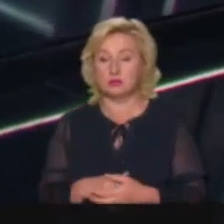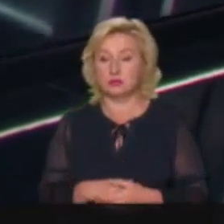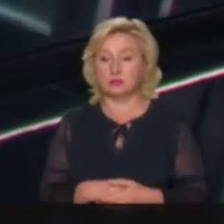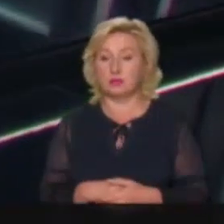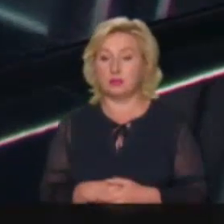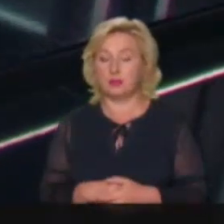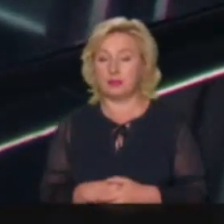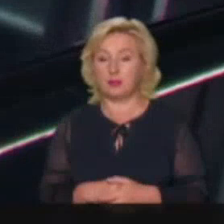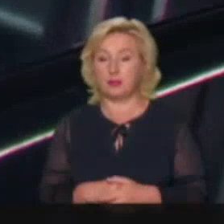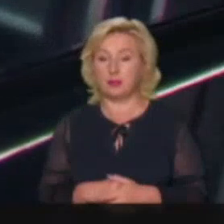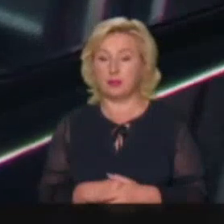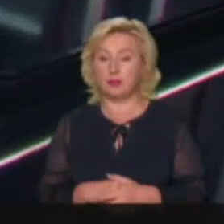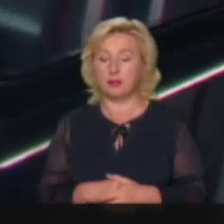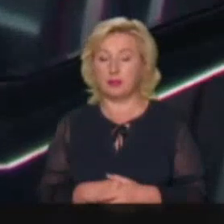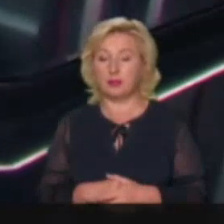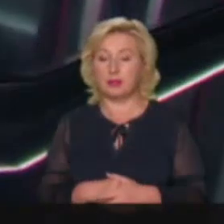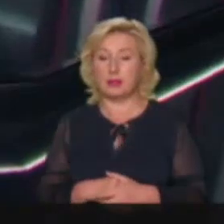тобі.